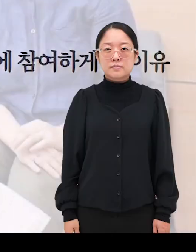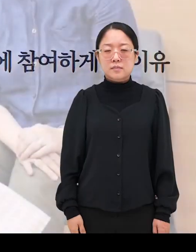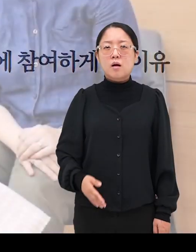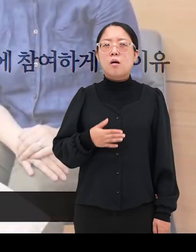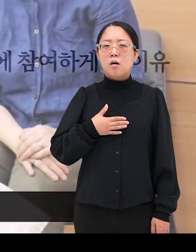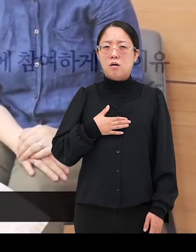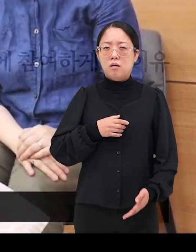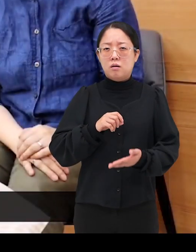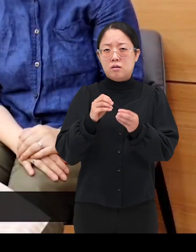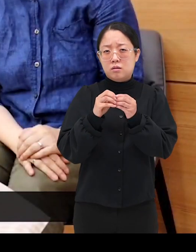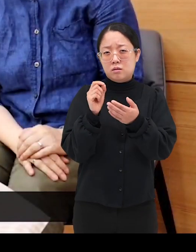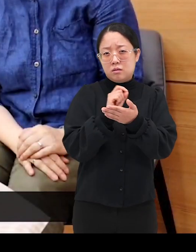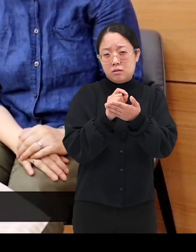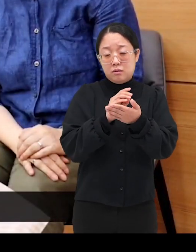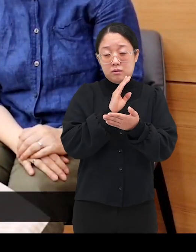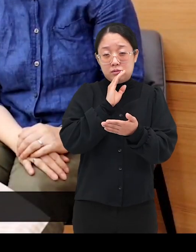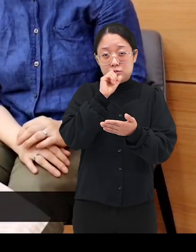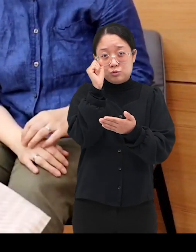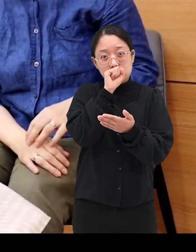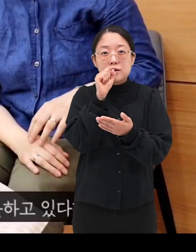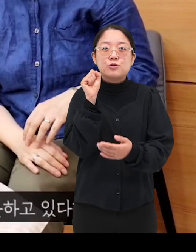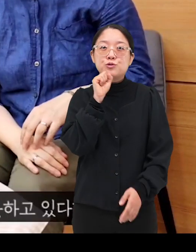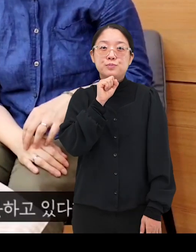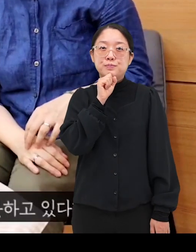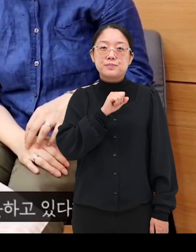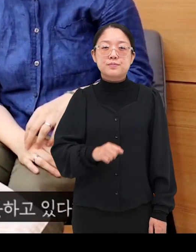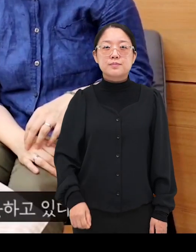글 쓰는 건 원래 좋아했는데요.